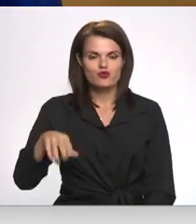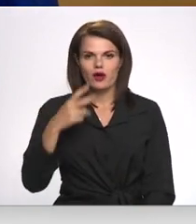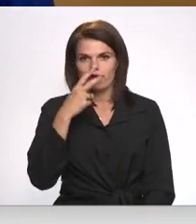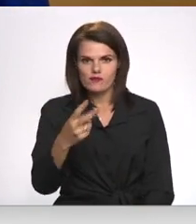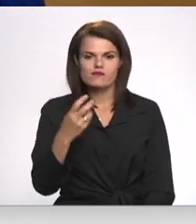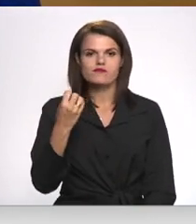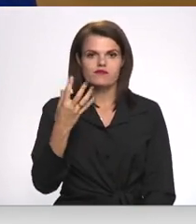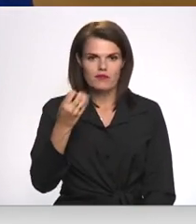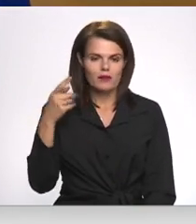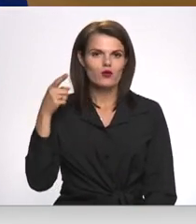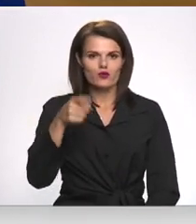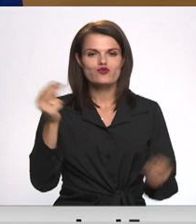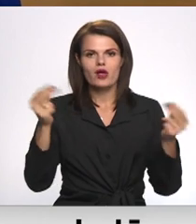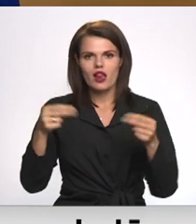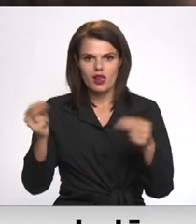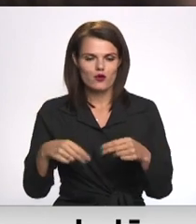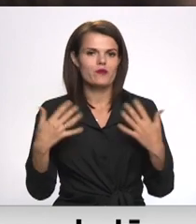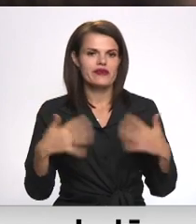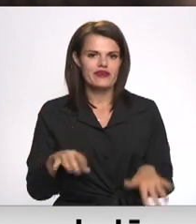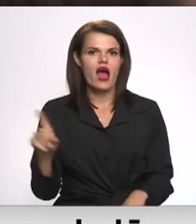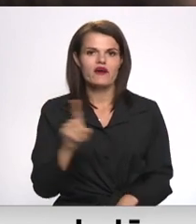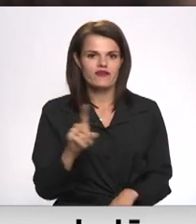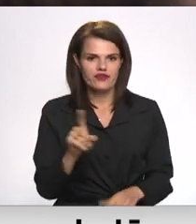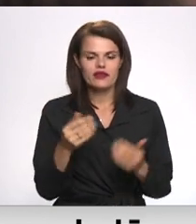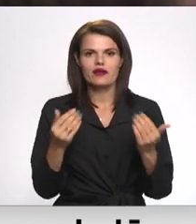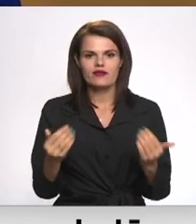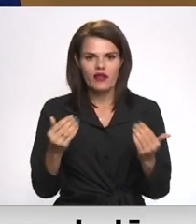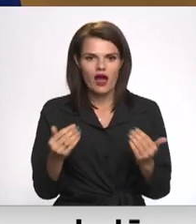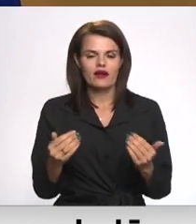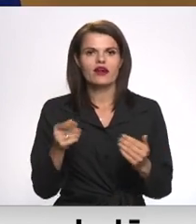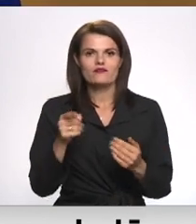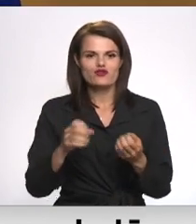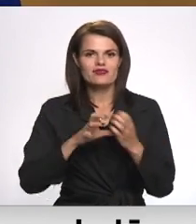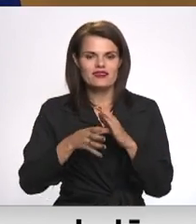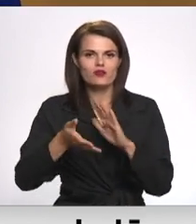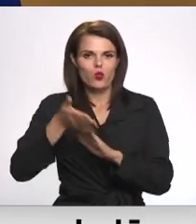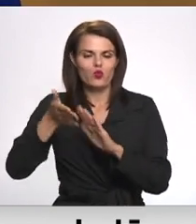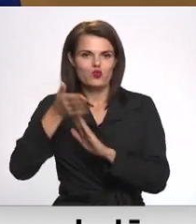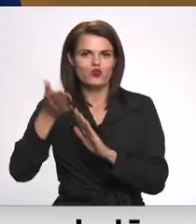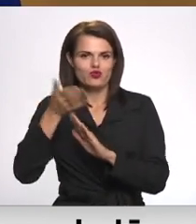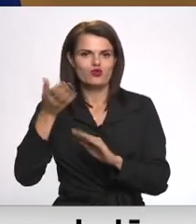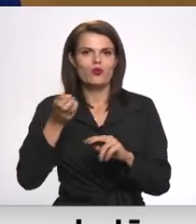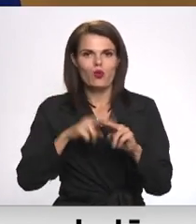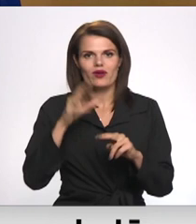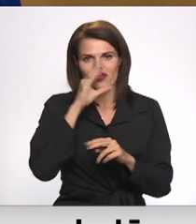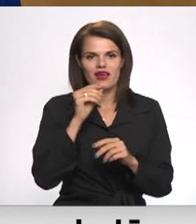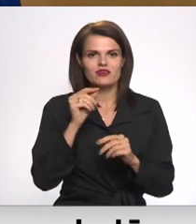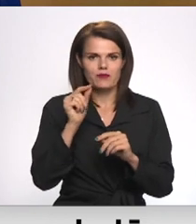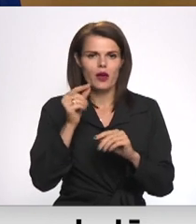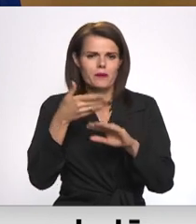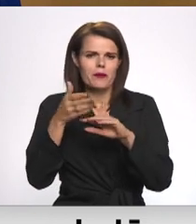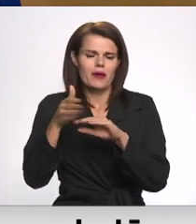informācijas 15 tūkstošu līgumu jau ir noslēgta sistēmā. Šobrīd ar katru brīdi šī sistēma darbība uzlabojās, un šīs iespējas parādās. Tā